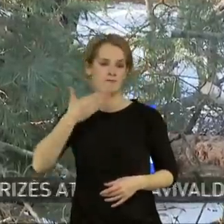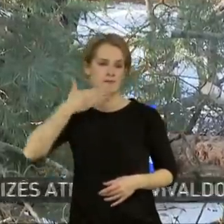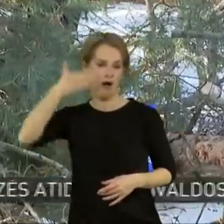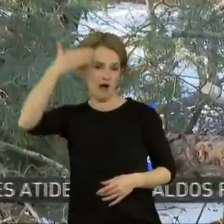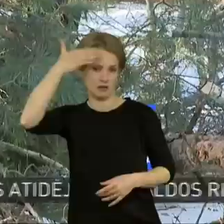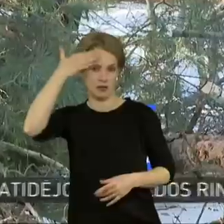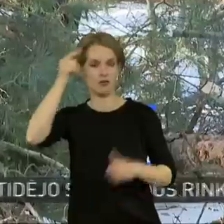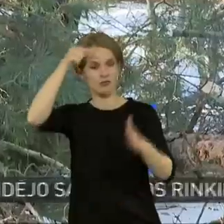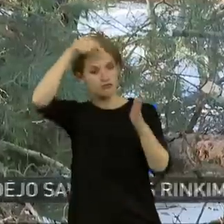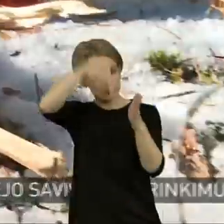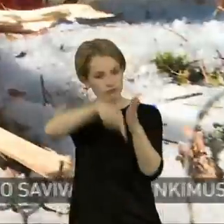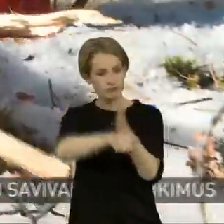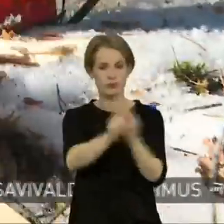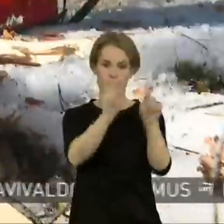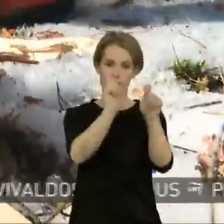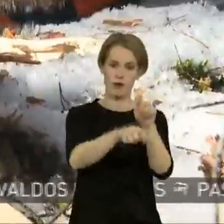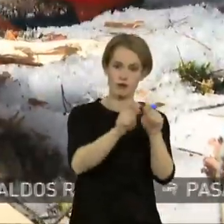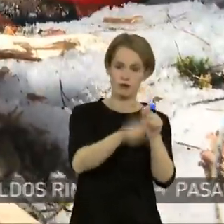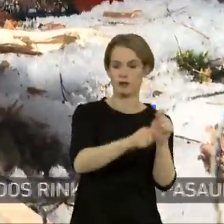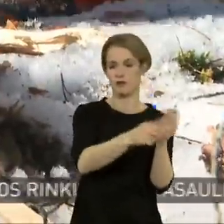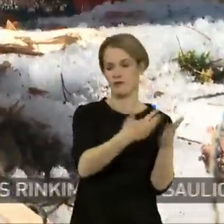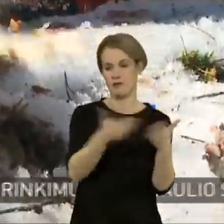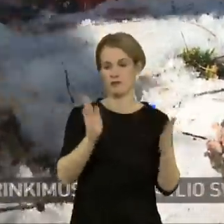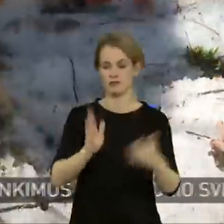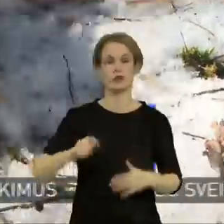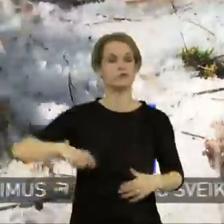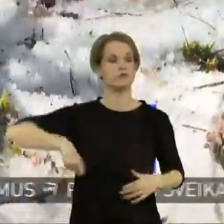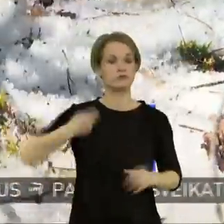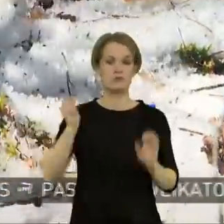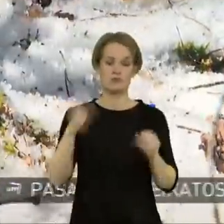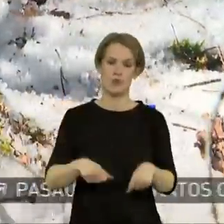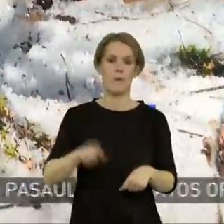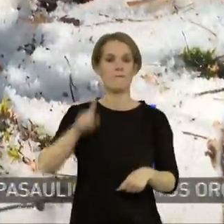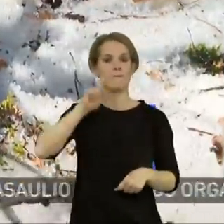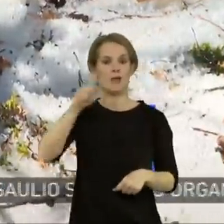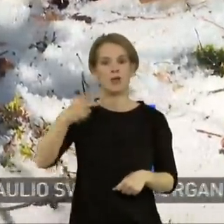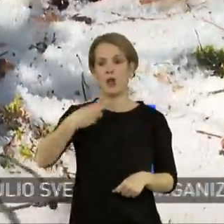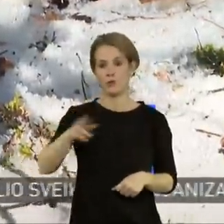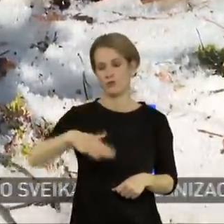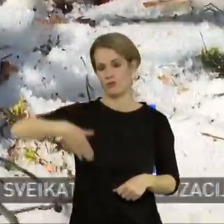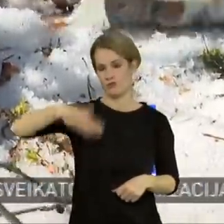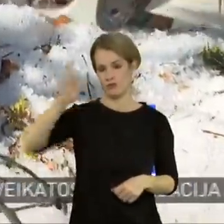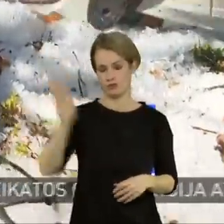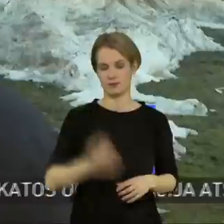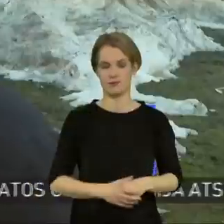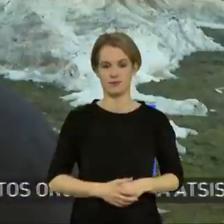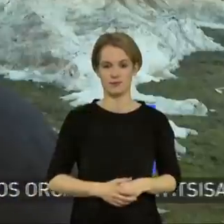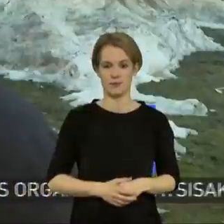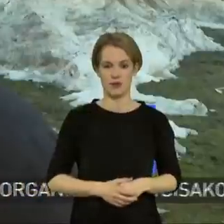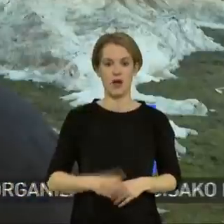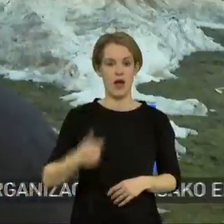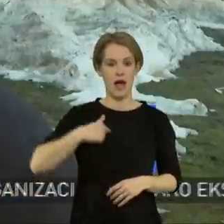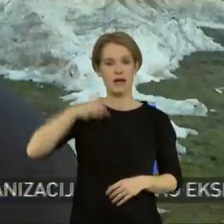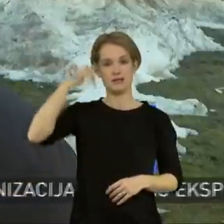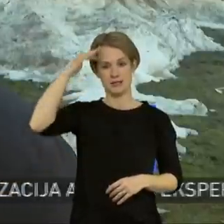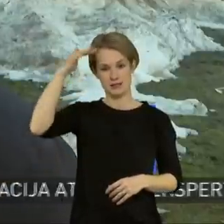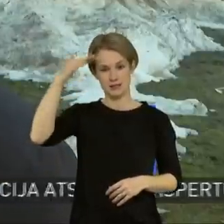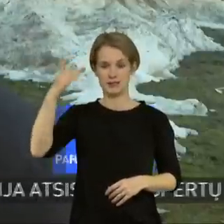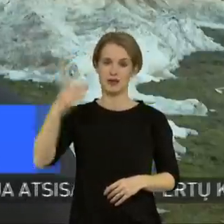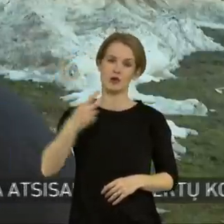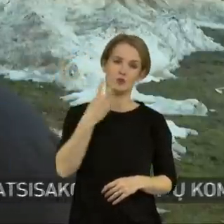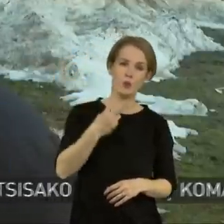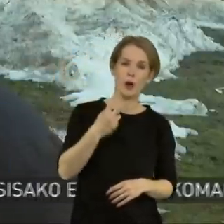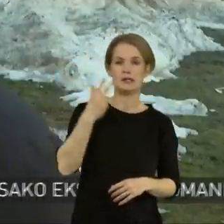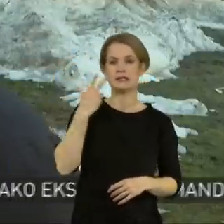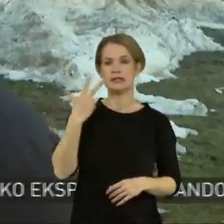gilesnius miškų plotus. Manoma, kad nuostoliai sieks milijonus. Manau, kad keletą milijonų eurų tai tikrai, bet to mums